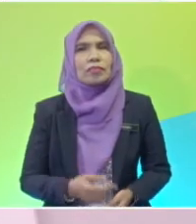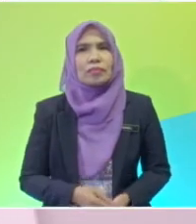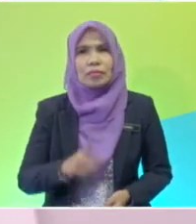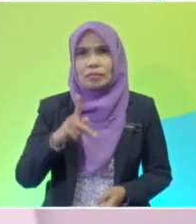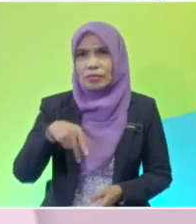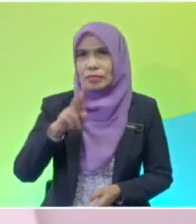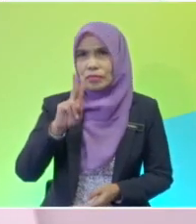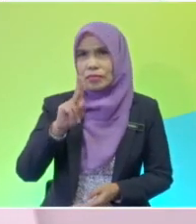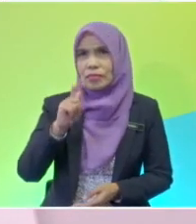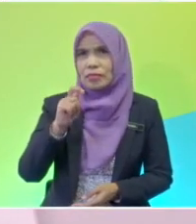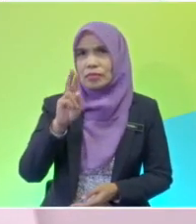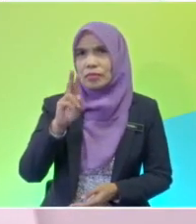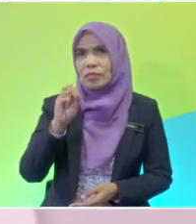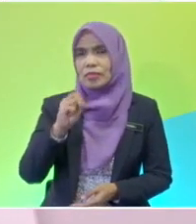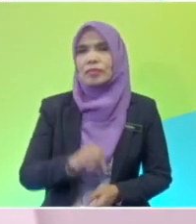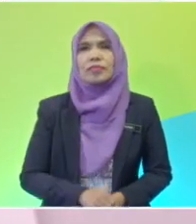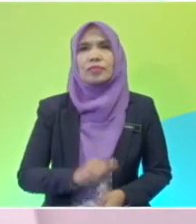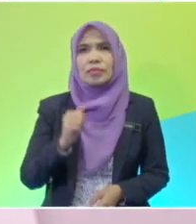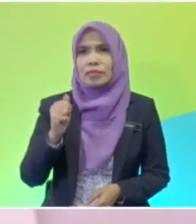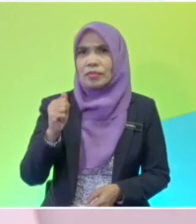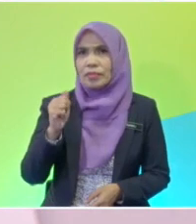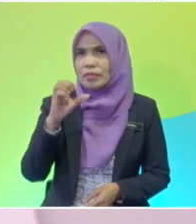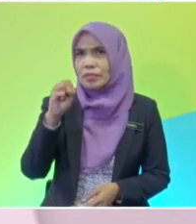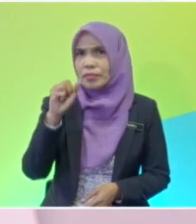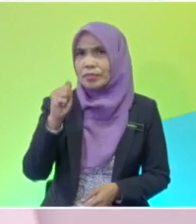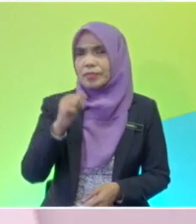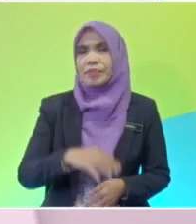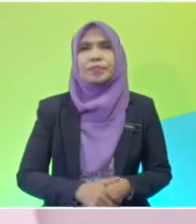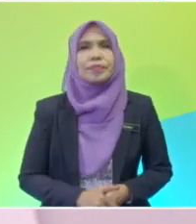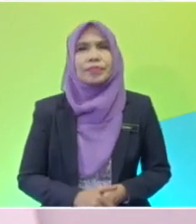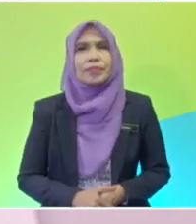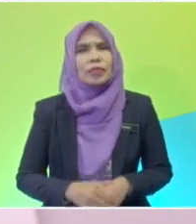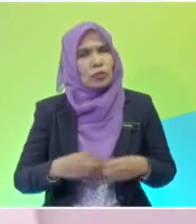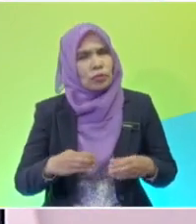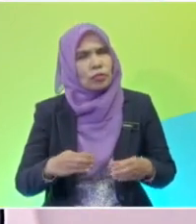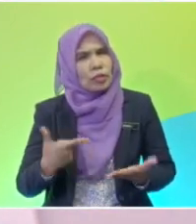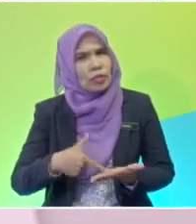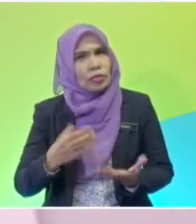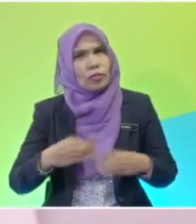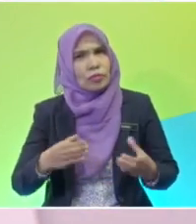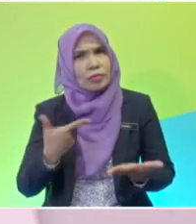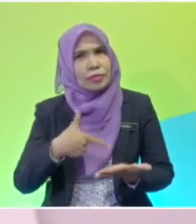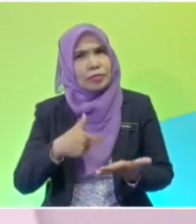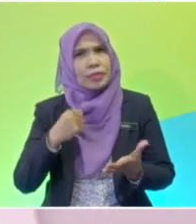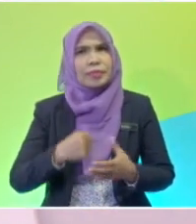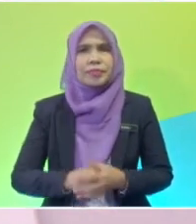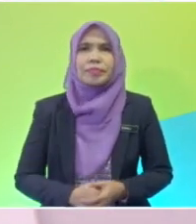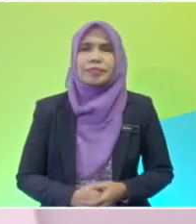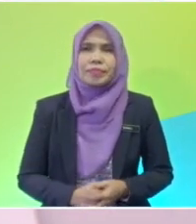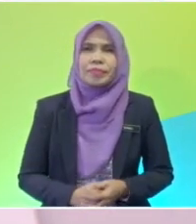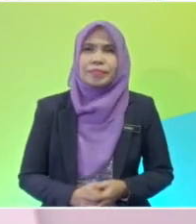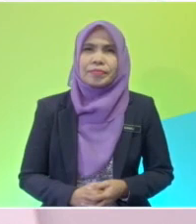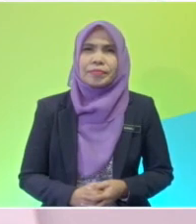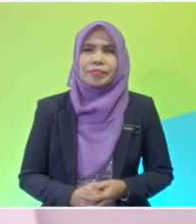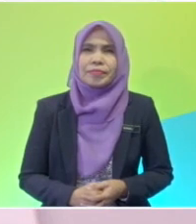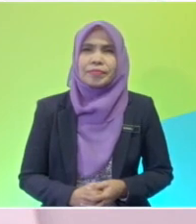tidak percaya dengan apa yang dilakukan tetapi dia akan tetap buat jubah-juba dan ciri yang sederhana